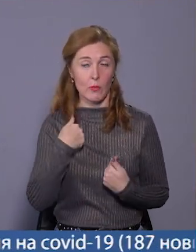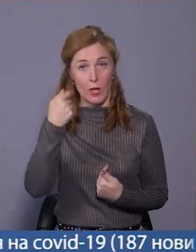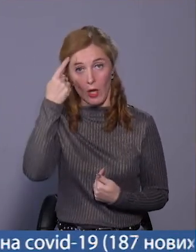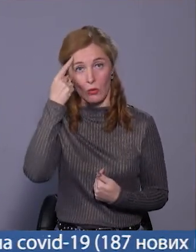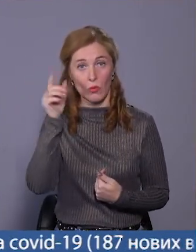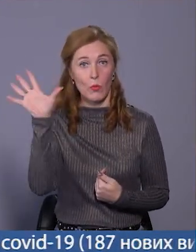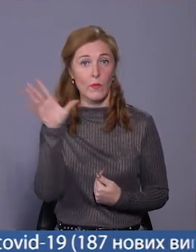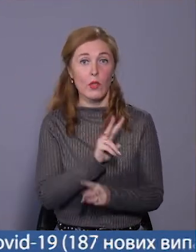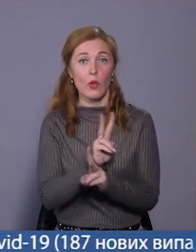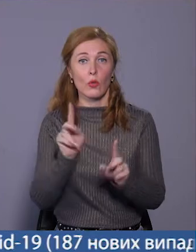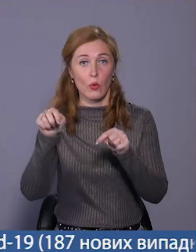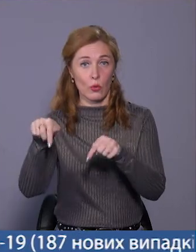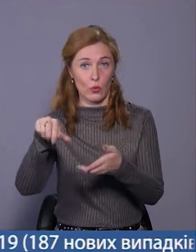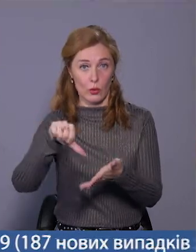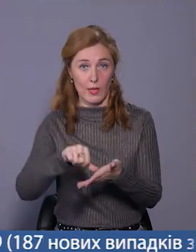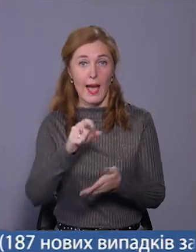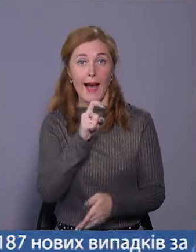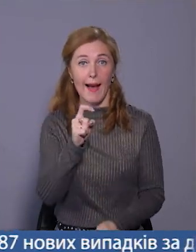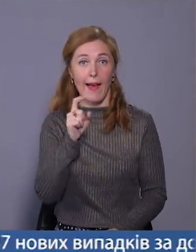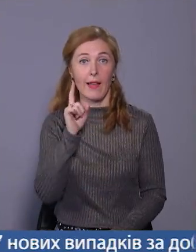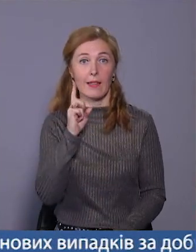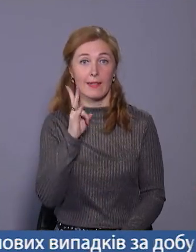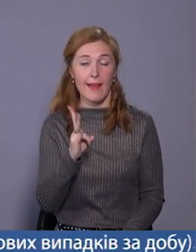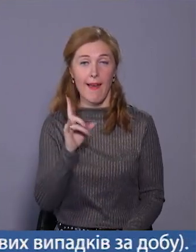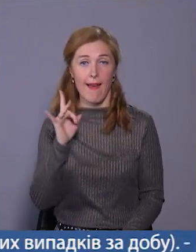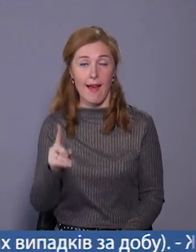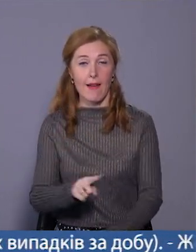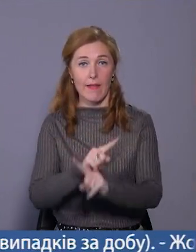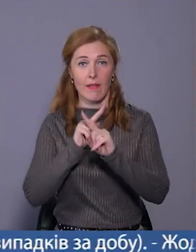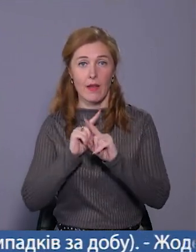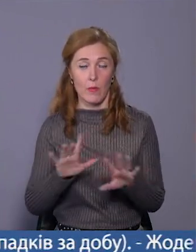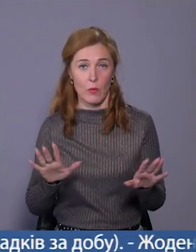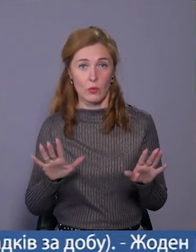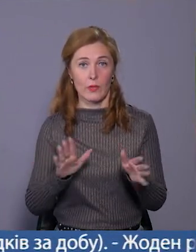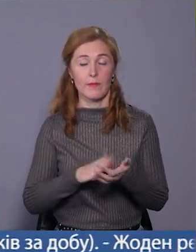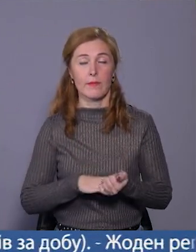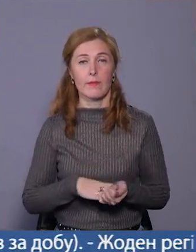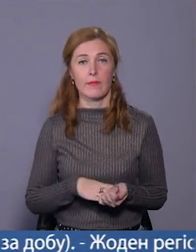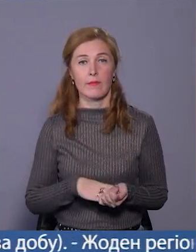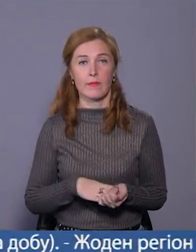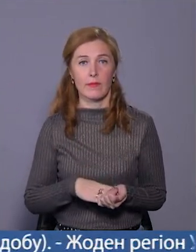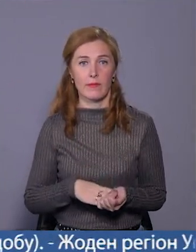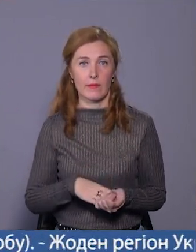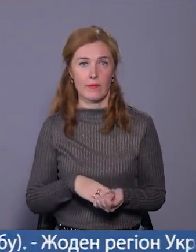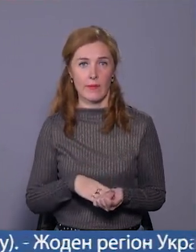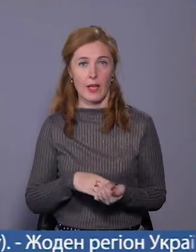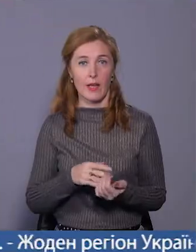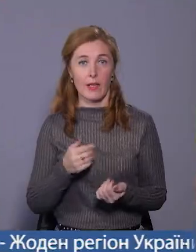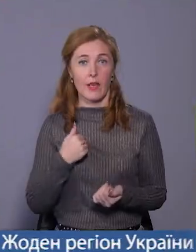хто тут, розуміють, що ХНР не буде. Тобою не мирися, ти маєш стати зараз навколішки, просити перед цими вибачення.